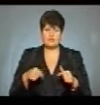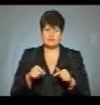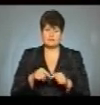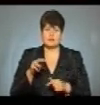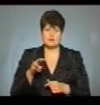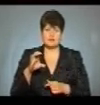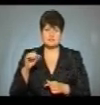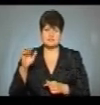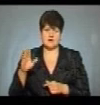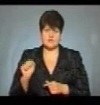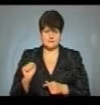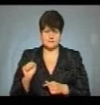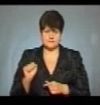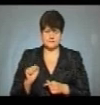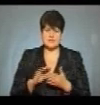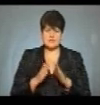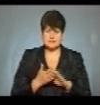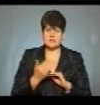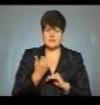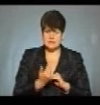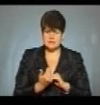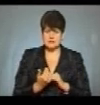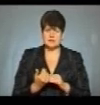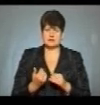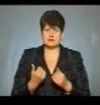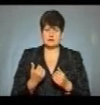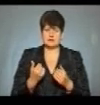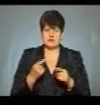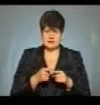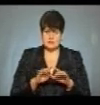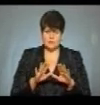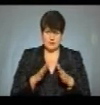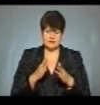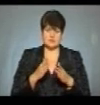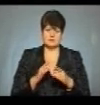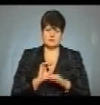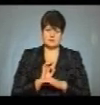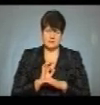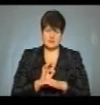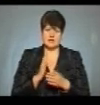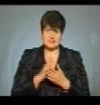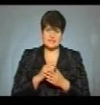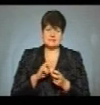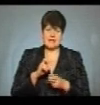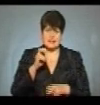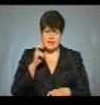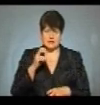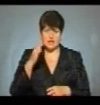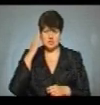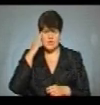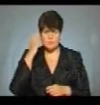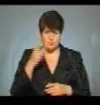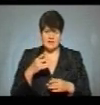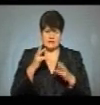Сава. Стан їхній на даний момент стабільний стан. Є поєднана травма – скелетна плюс черепно-мозгова травма.